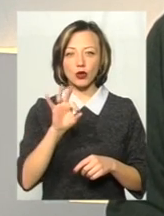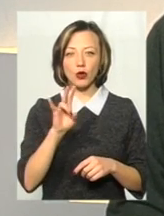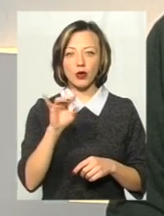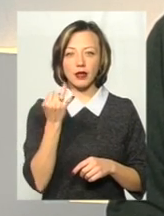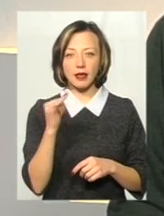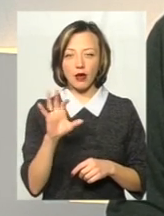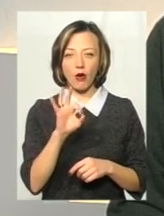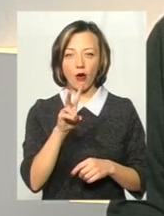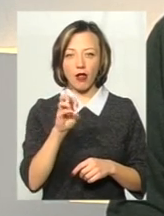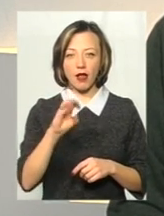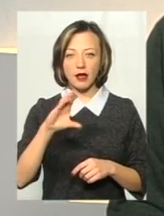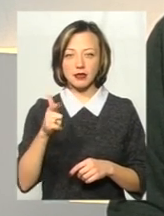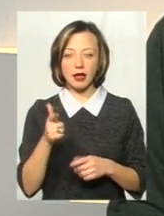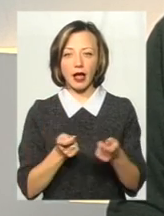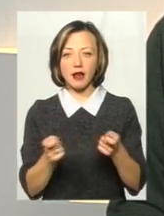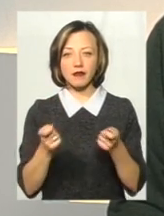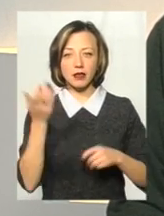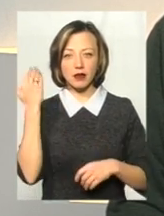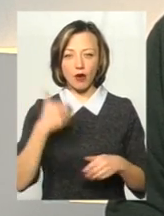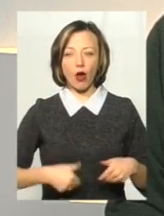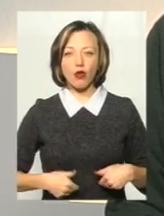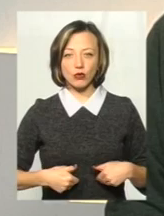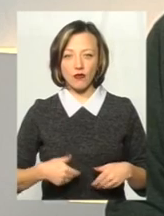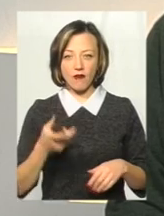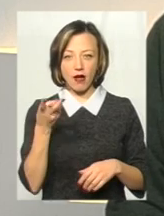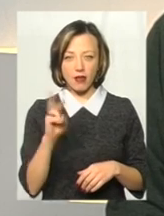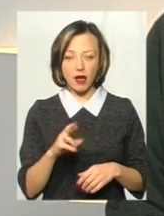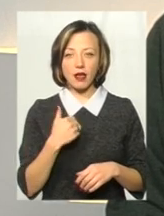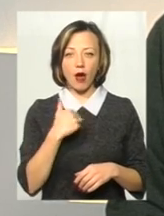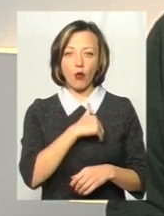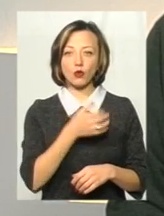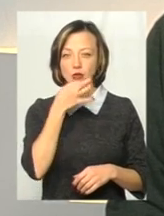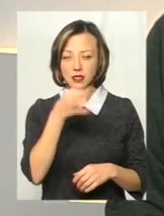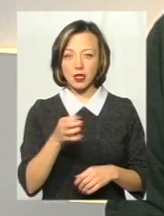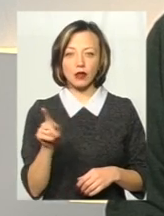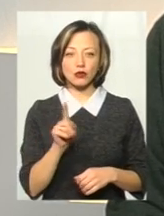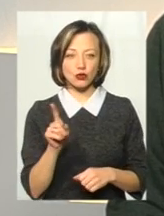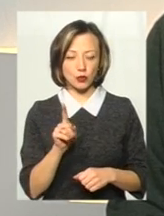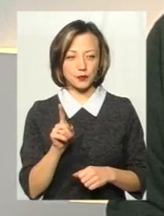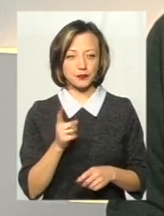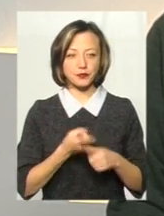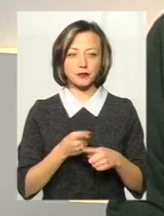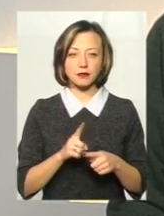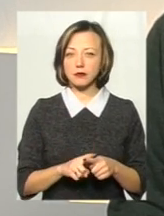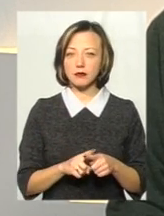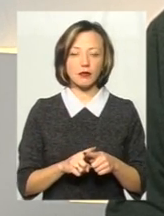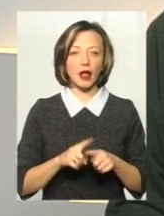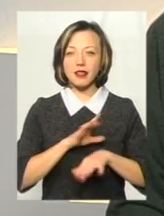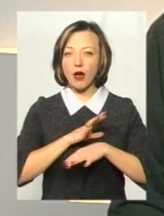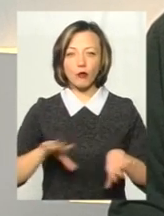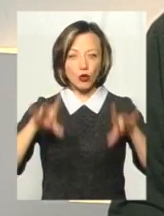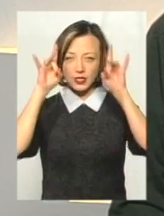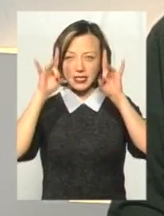Золесем. Він був одним із керівників тоді голодування. І я хочу сказати, що це не було